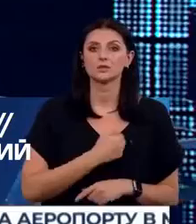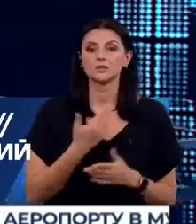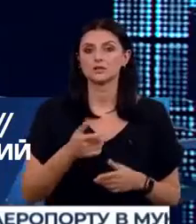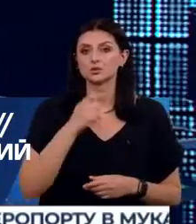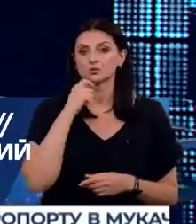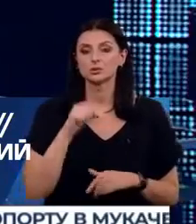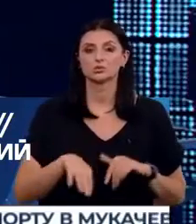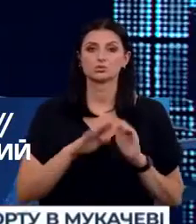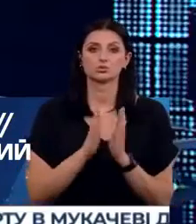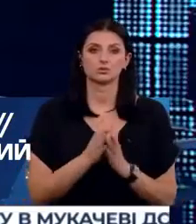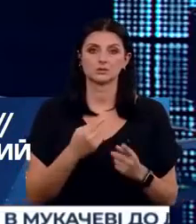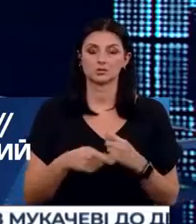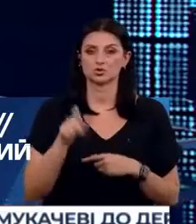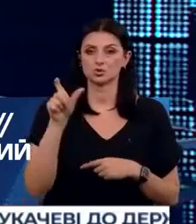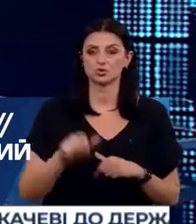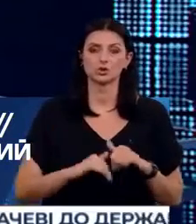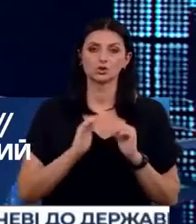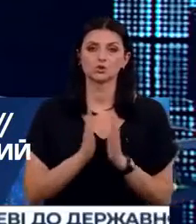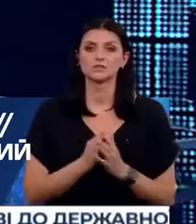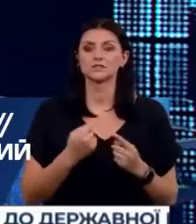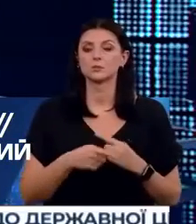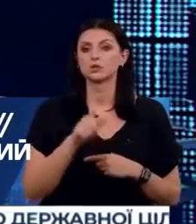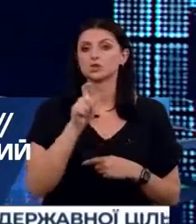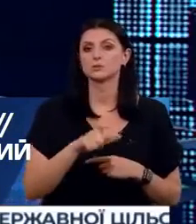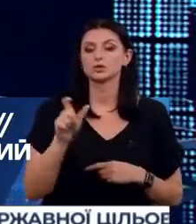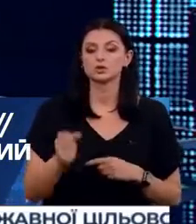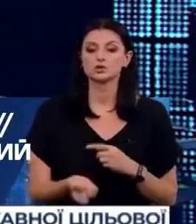України, зовсім інші люди, зовсім інші персонажі виникали б зараз в нашій розмові.